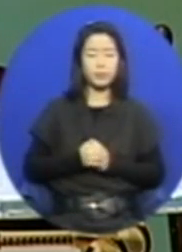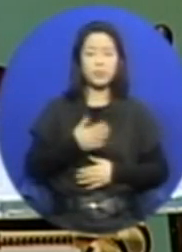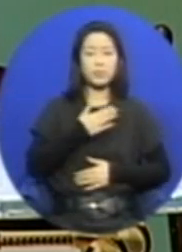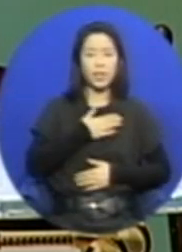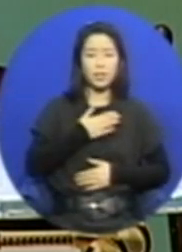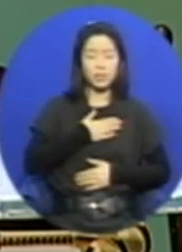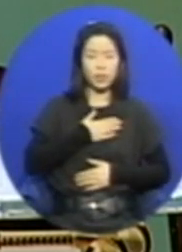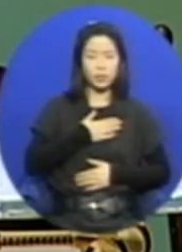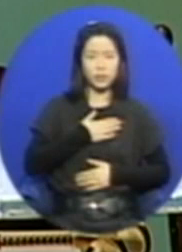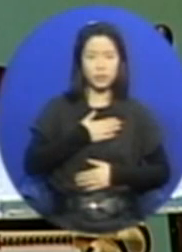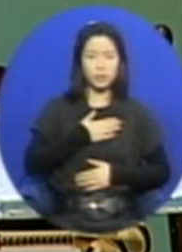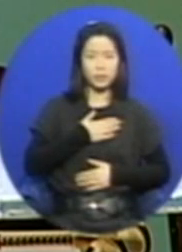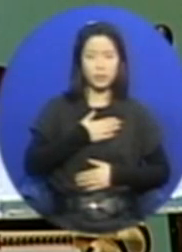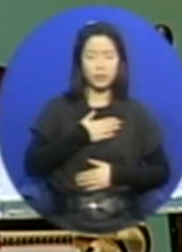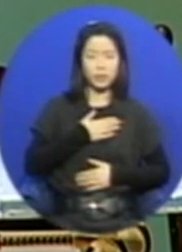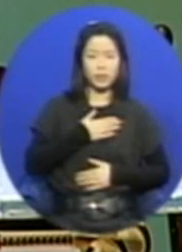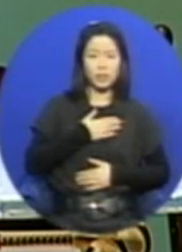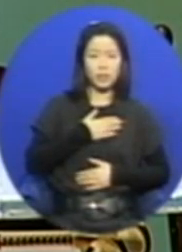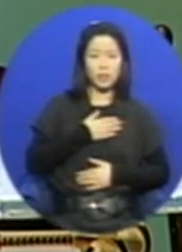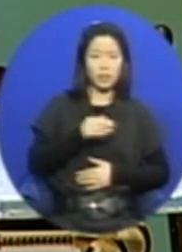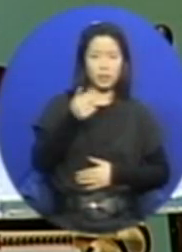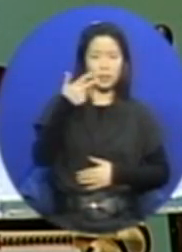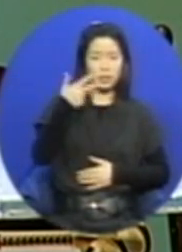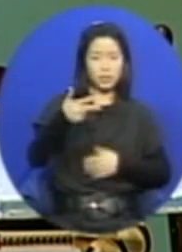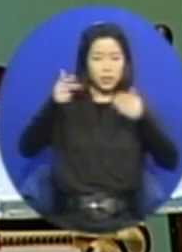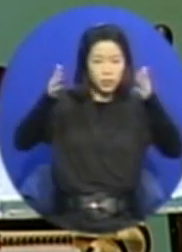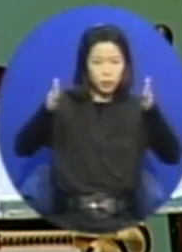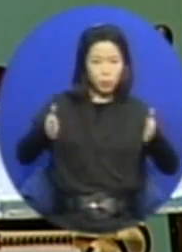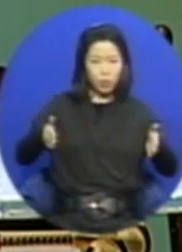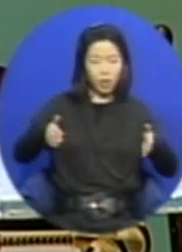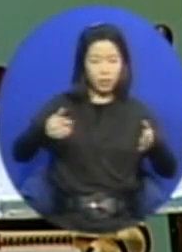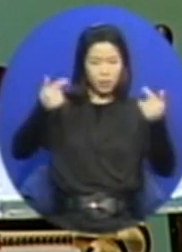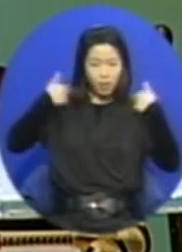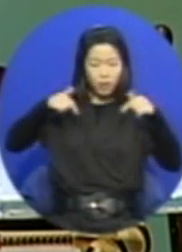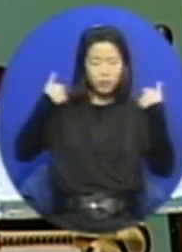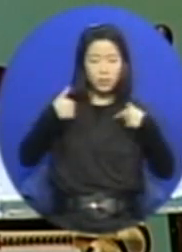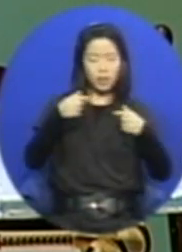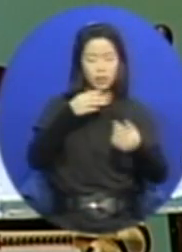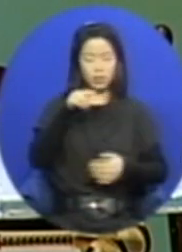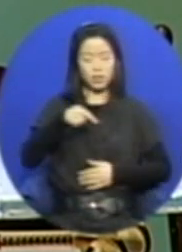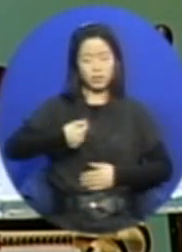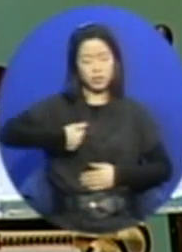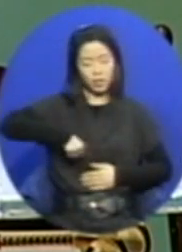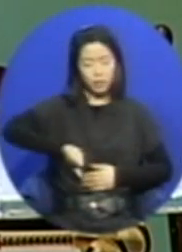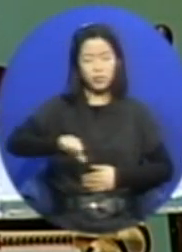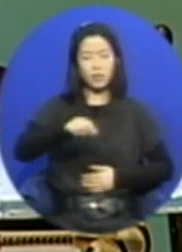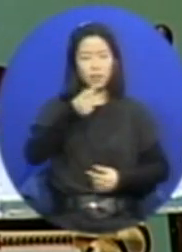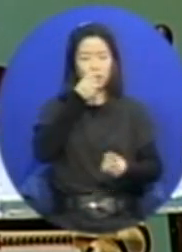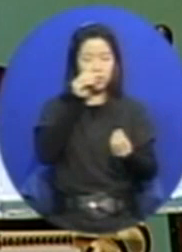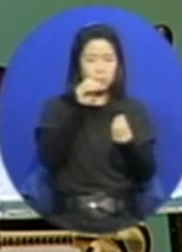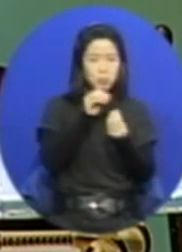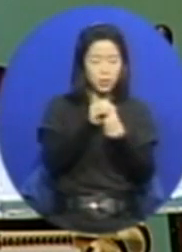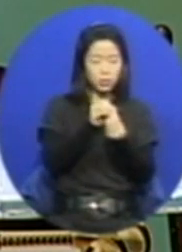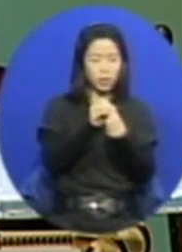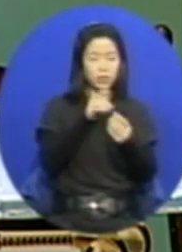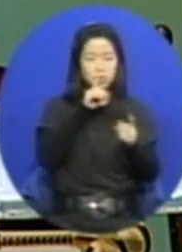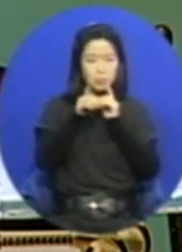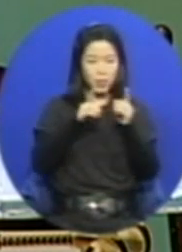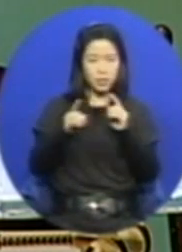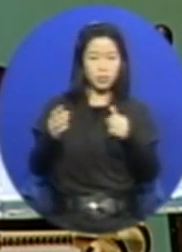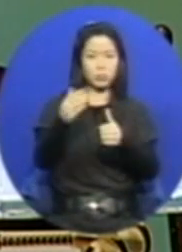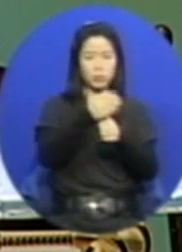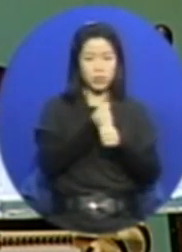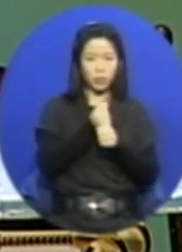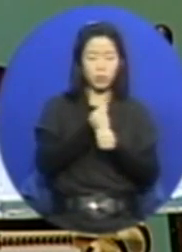저는 한 주간 내내 그의 아들에게 입 맞추라라고 하시는 이 말씀을 붙잡고 기도하고